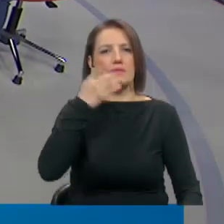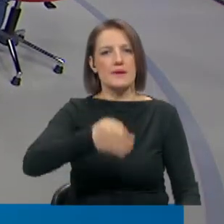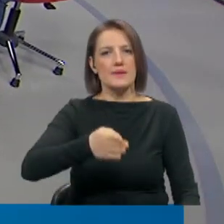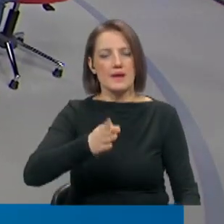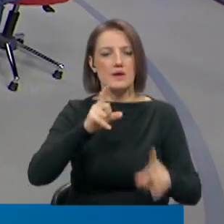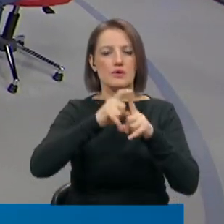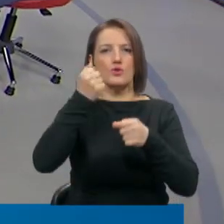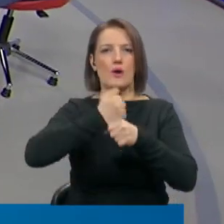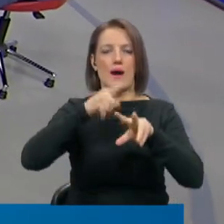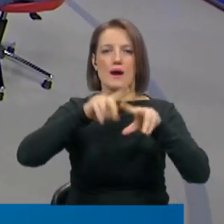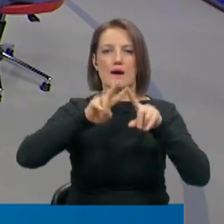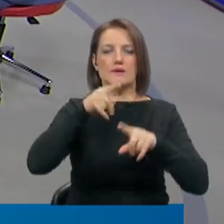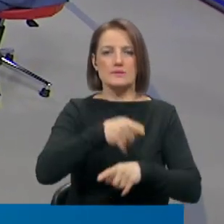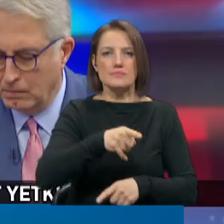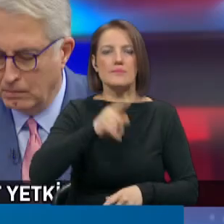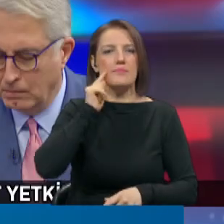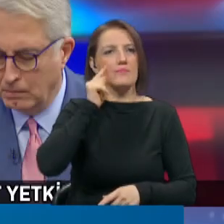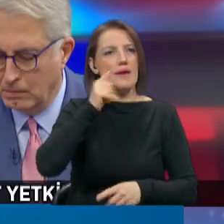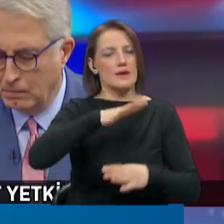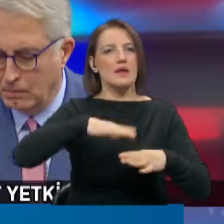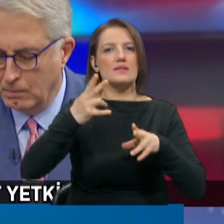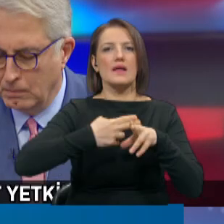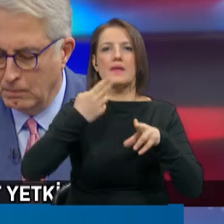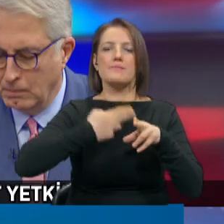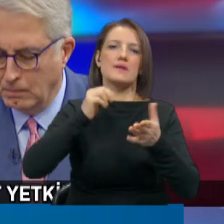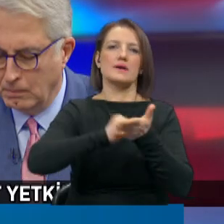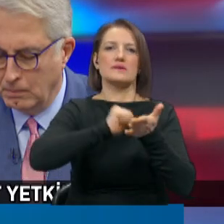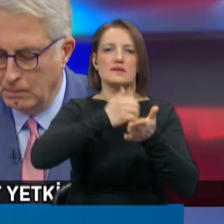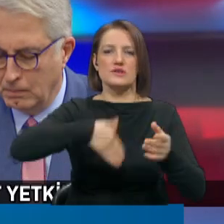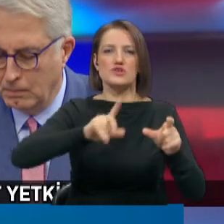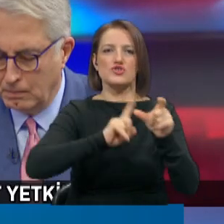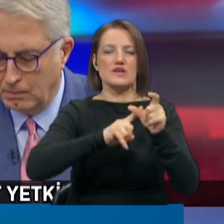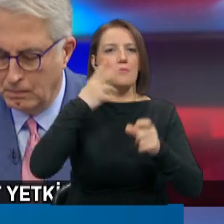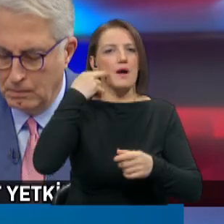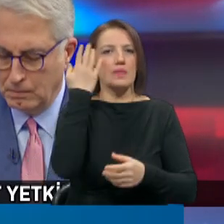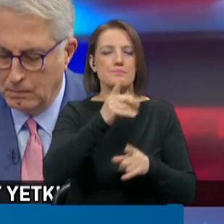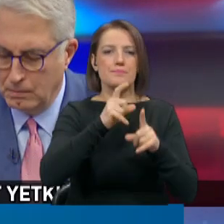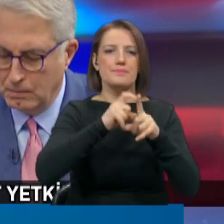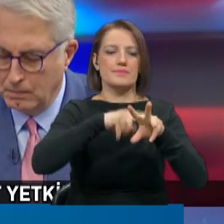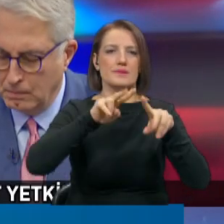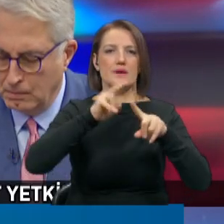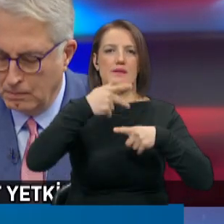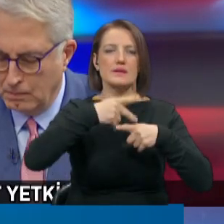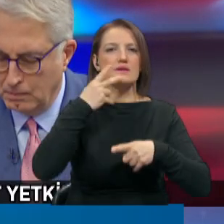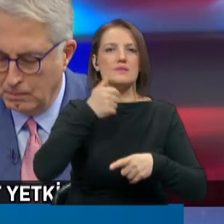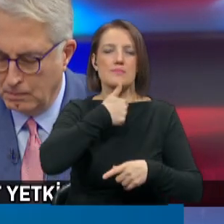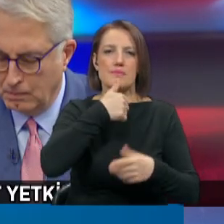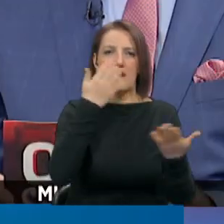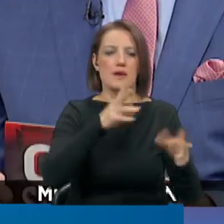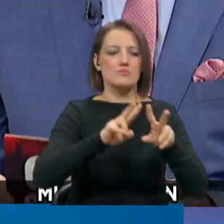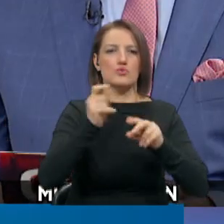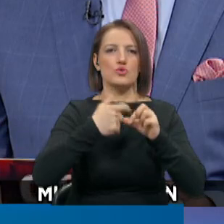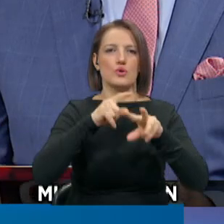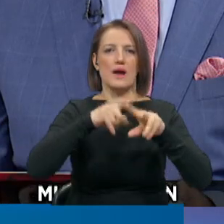gündemin en can alıcı maddelerinin masaya yatıran deneyimli gazeteciler Çiğdem Toker den izleyerek Nevşin Mengü ve Murat